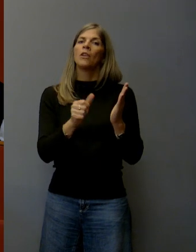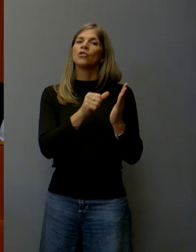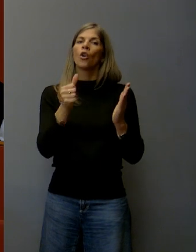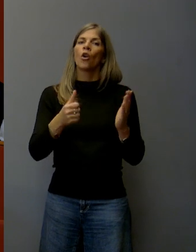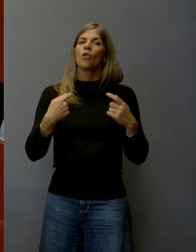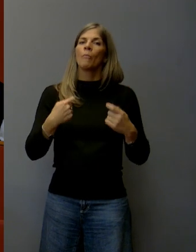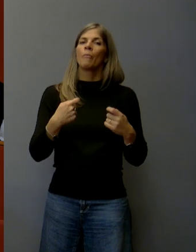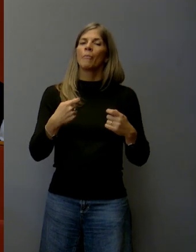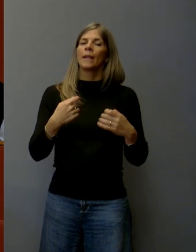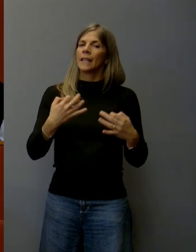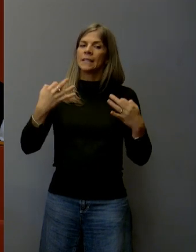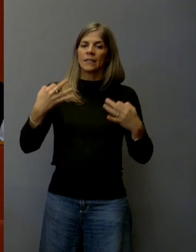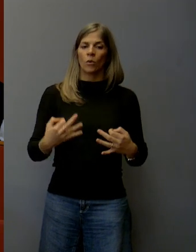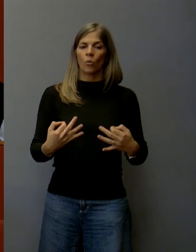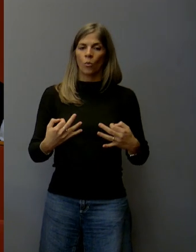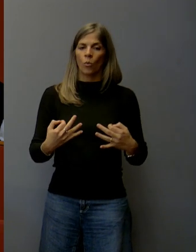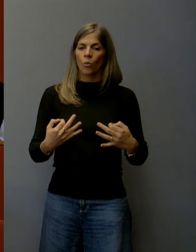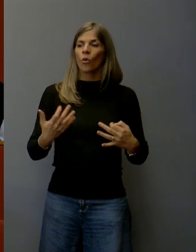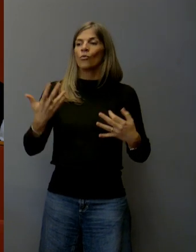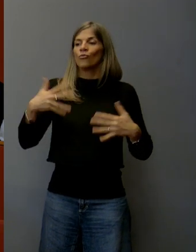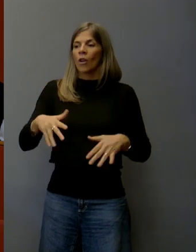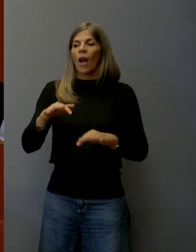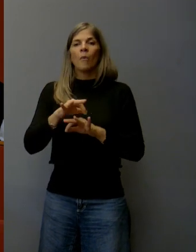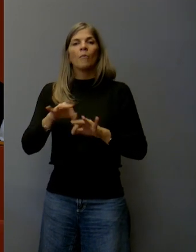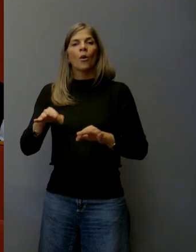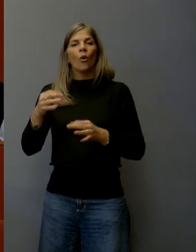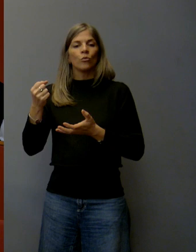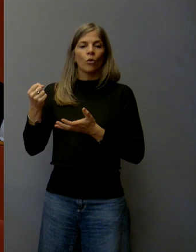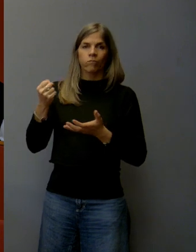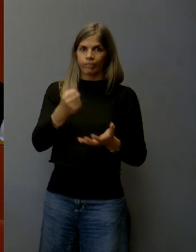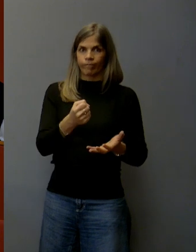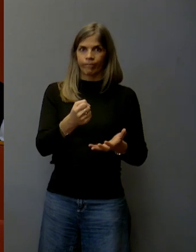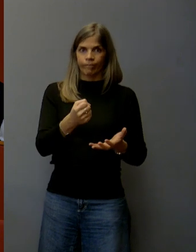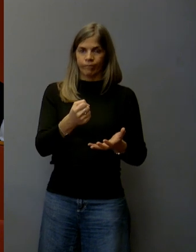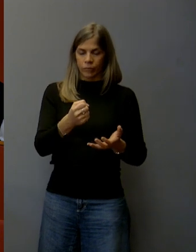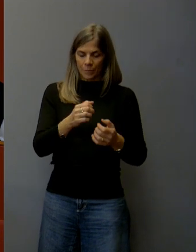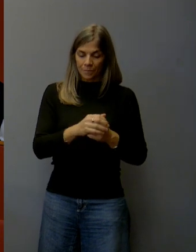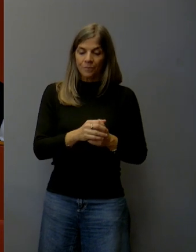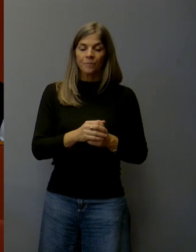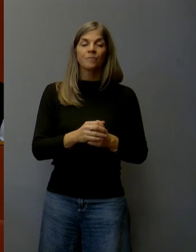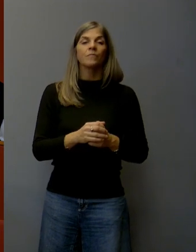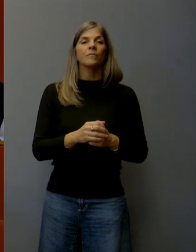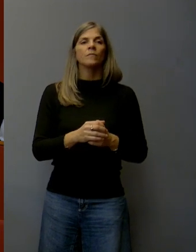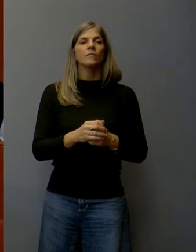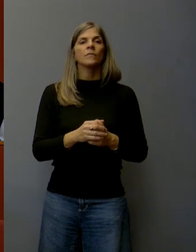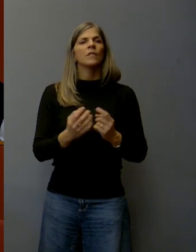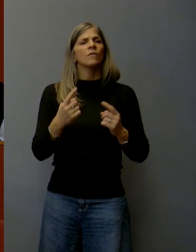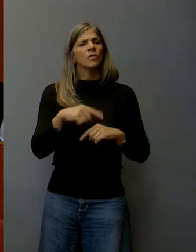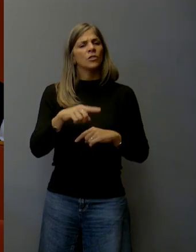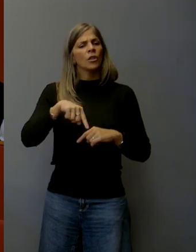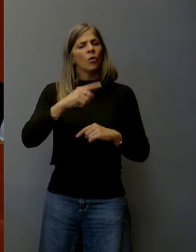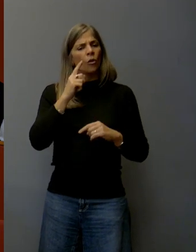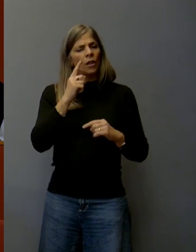a fronte delle quali vi è una copertura certa giusto così lo pretende la legge ma se voi analizzate il bilancio